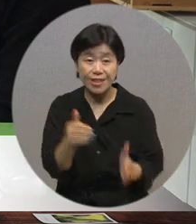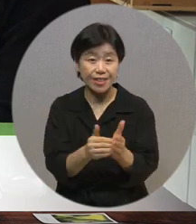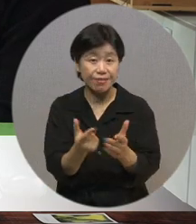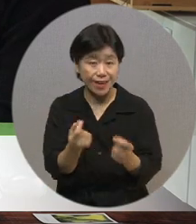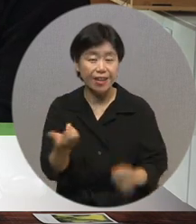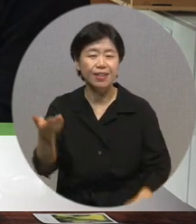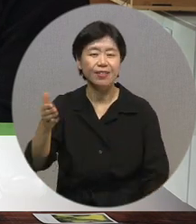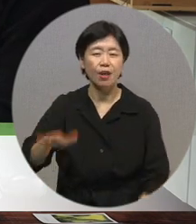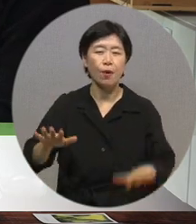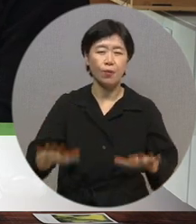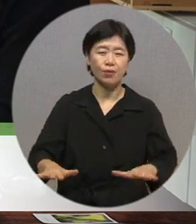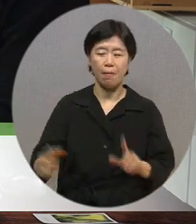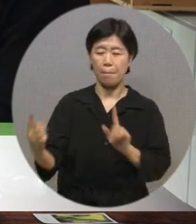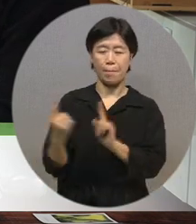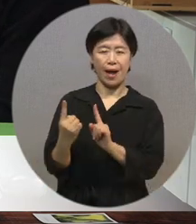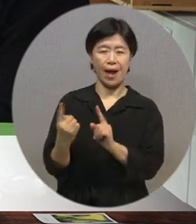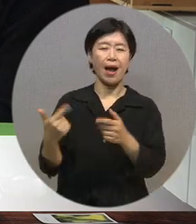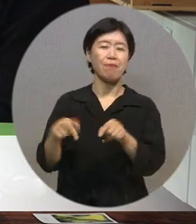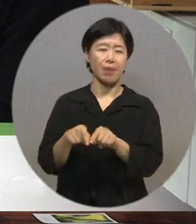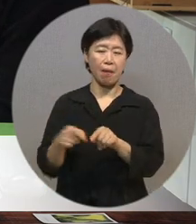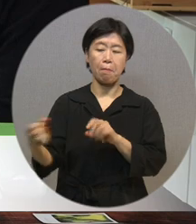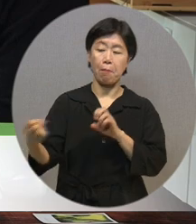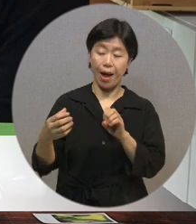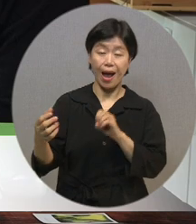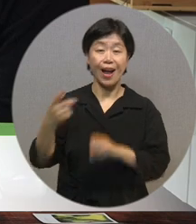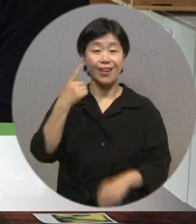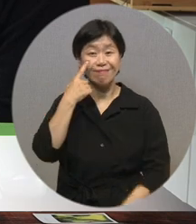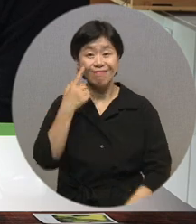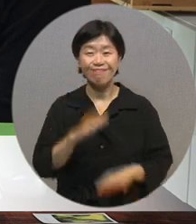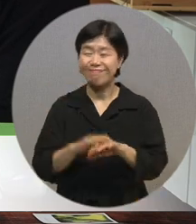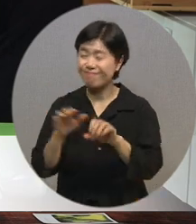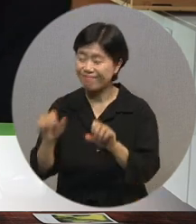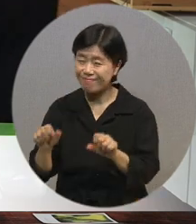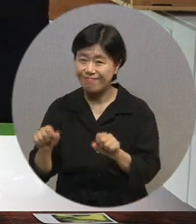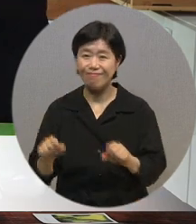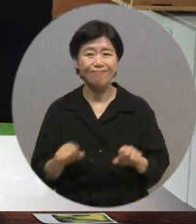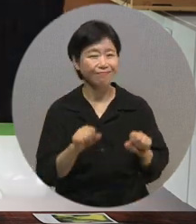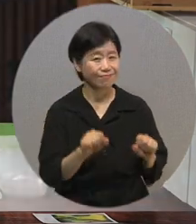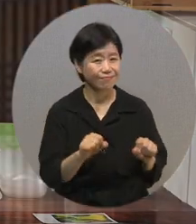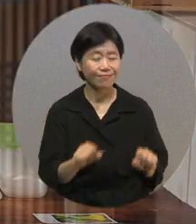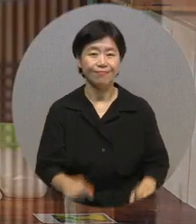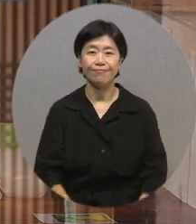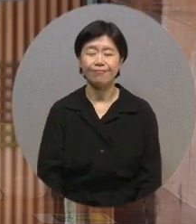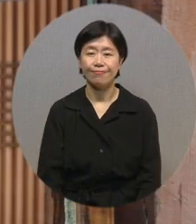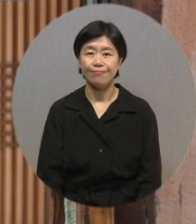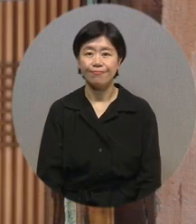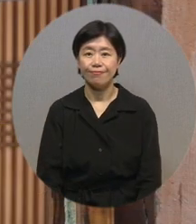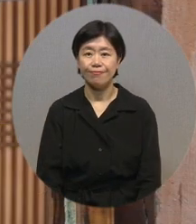특별히 대담식으로 한번 진행을 해보겠습니다. 안녕하십니까? 네, 안녕하십니까?